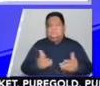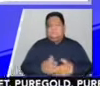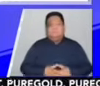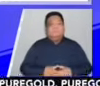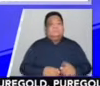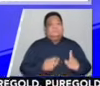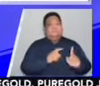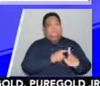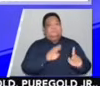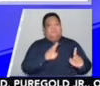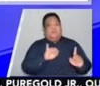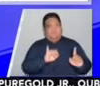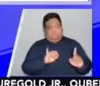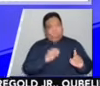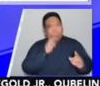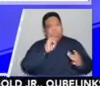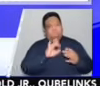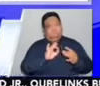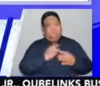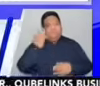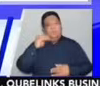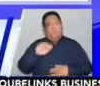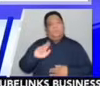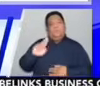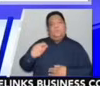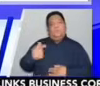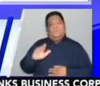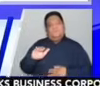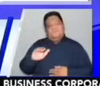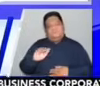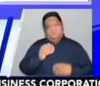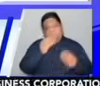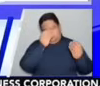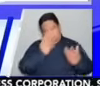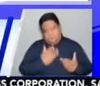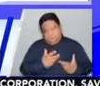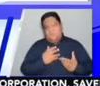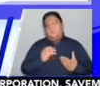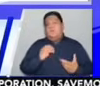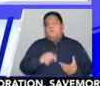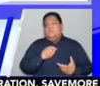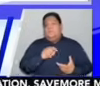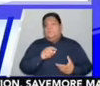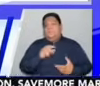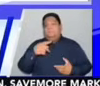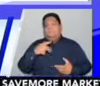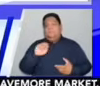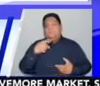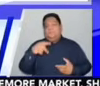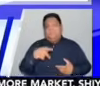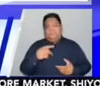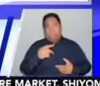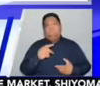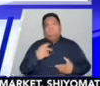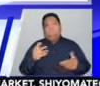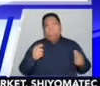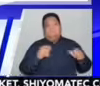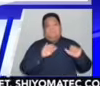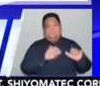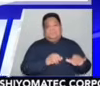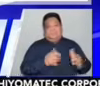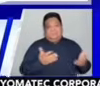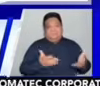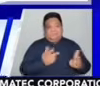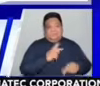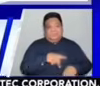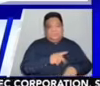August 15 pa sila nakatanggap ng impormasyon mula sa PNP intelligence group na wala na sa bansa si nago pero August